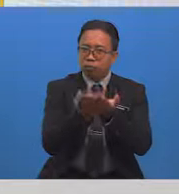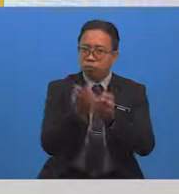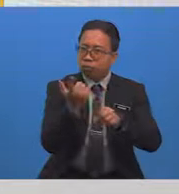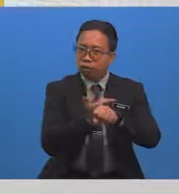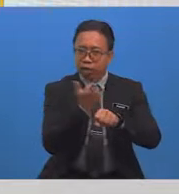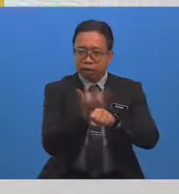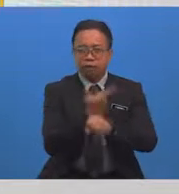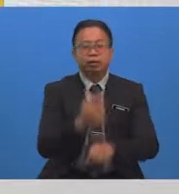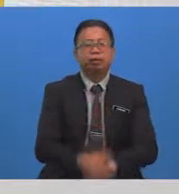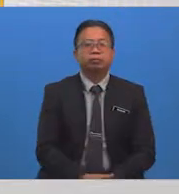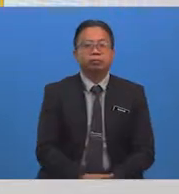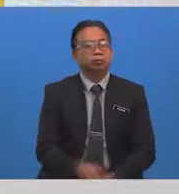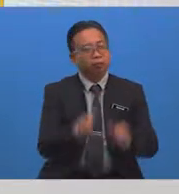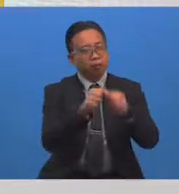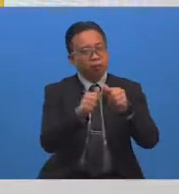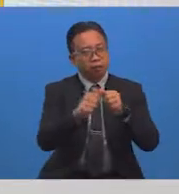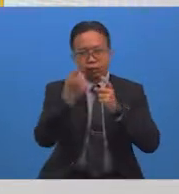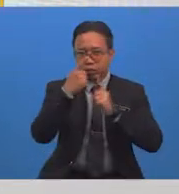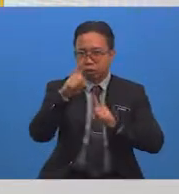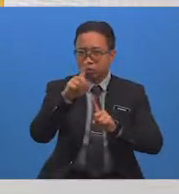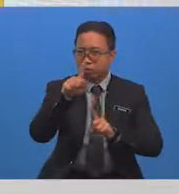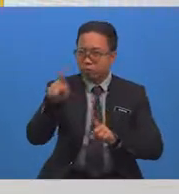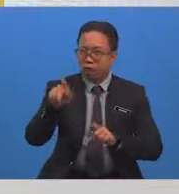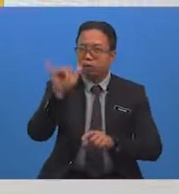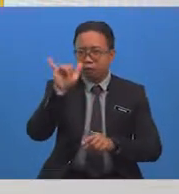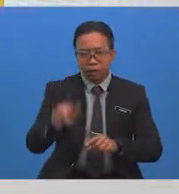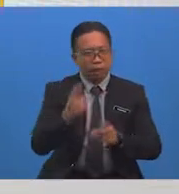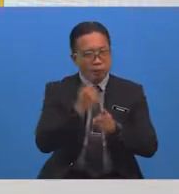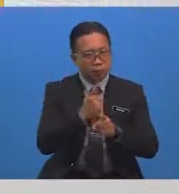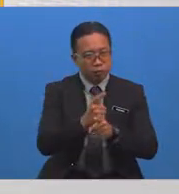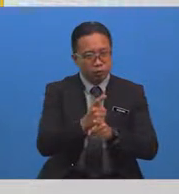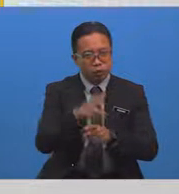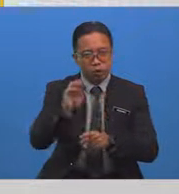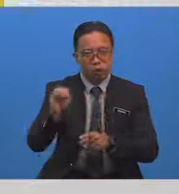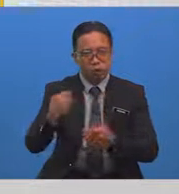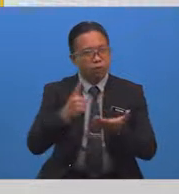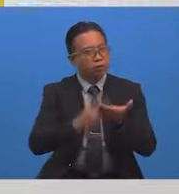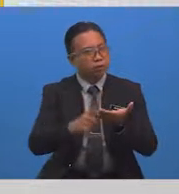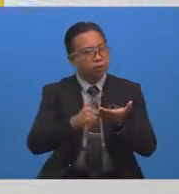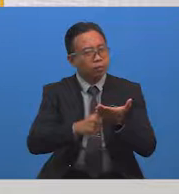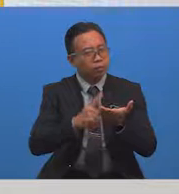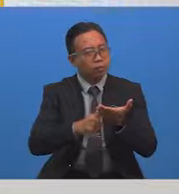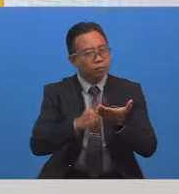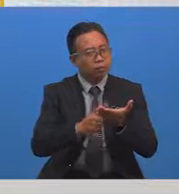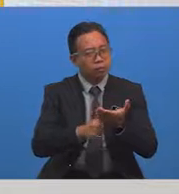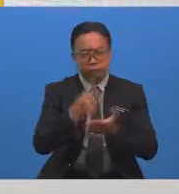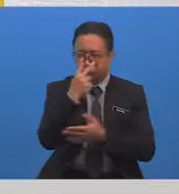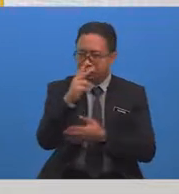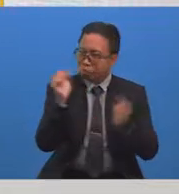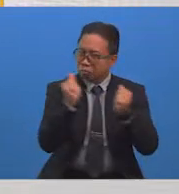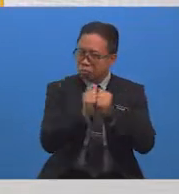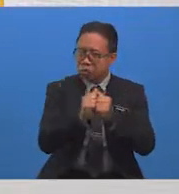serta skor bagi setiap jawaban yang betul mereka akan menyembah jawaban pada screen